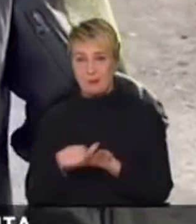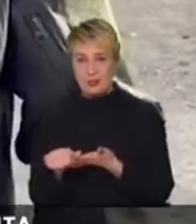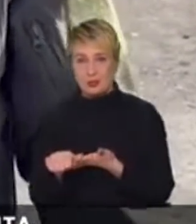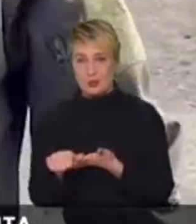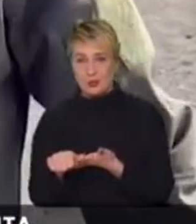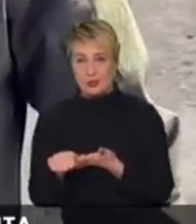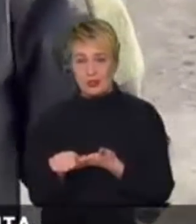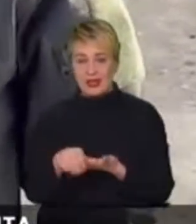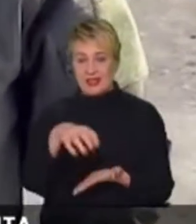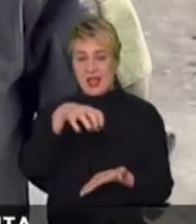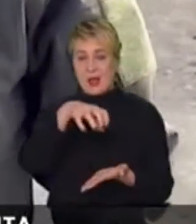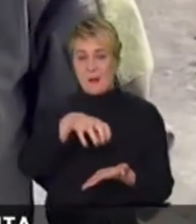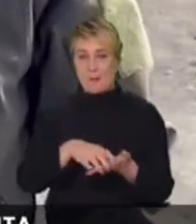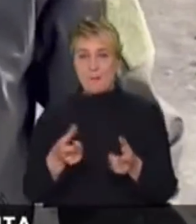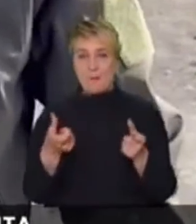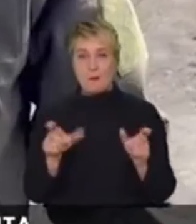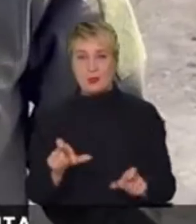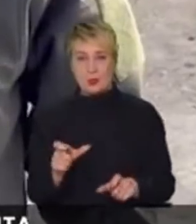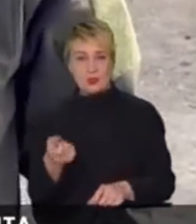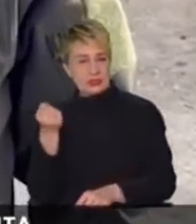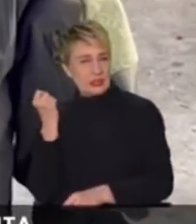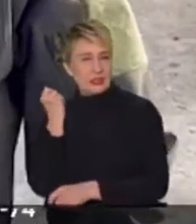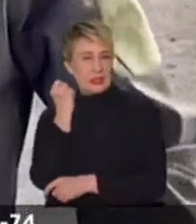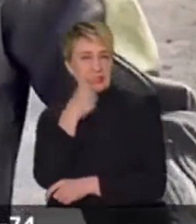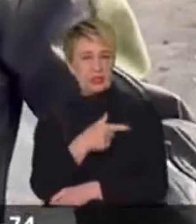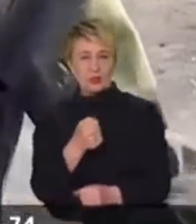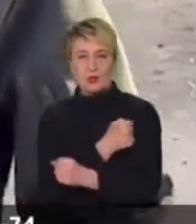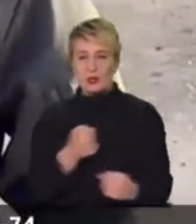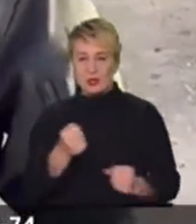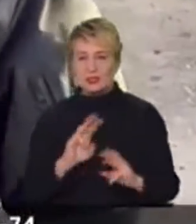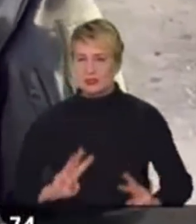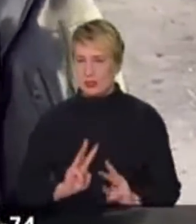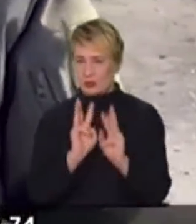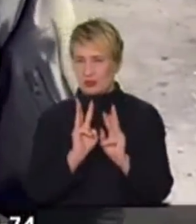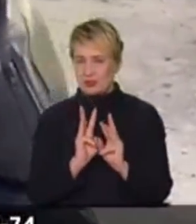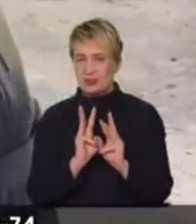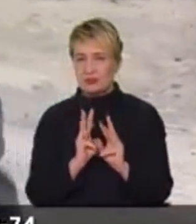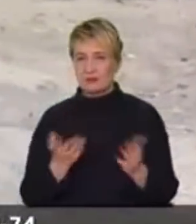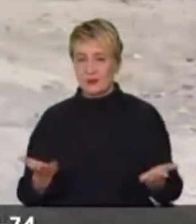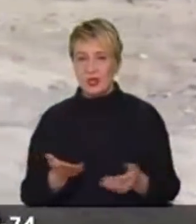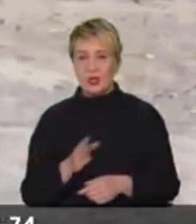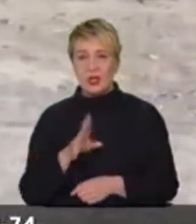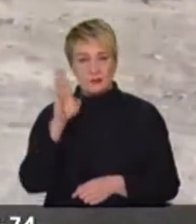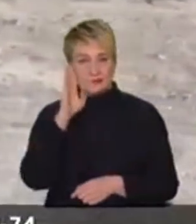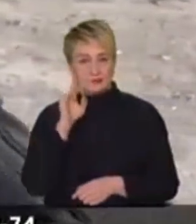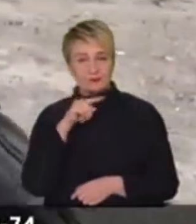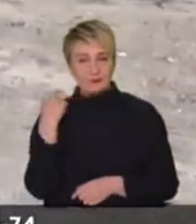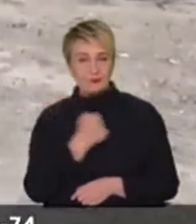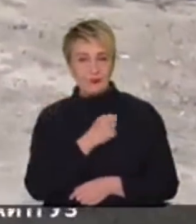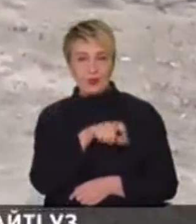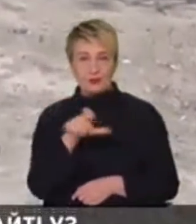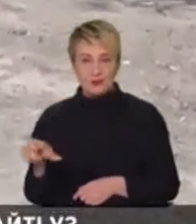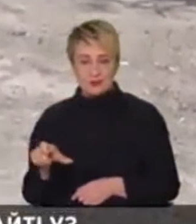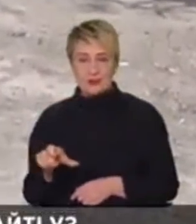блокпост, ця коктейль Молотова, кинув по граду, град загорівся, почало там вибати. Вони, відповідно, почали